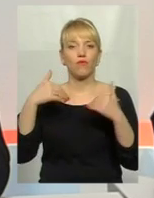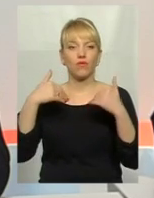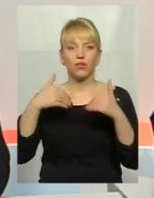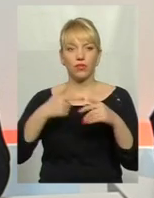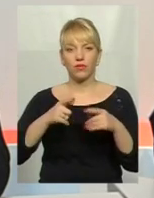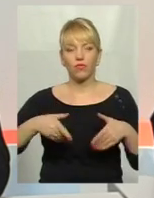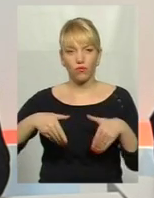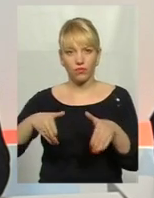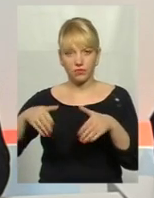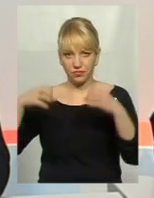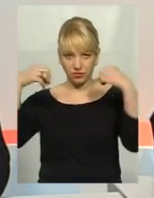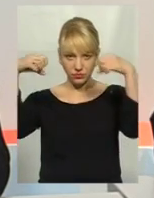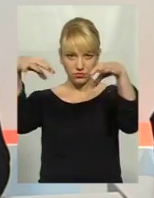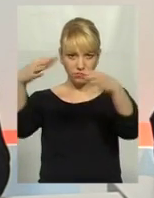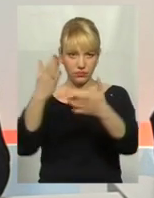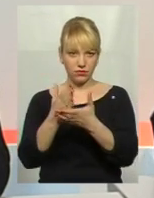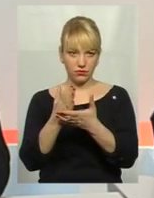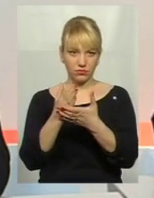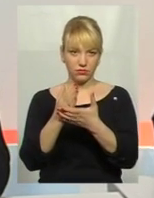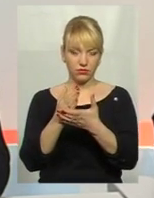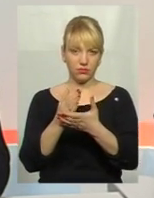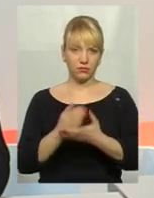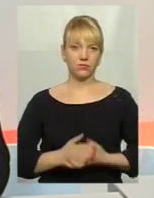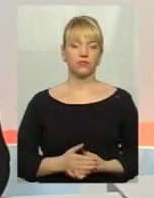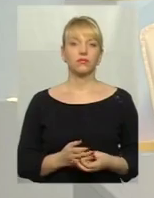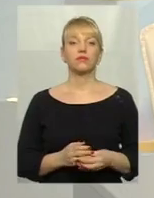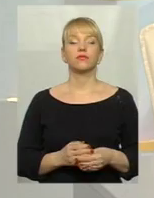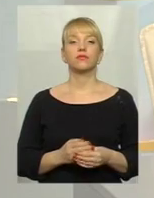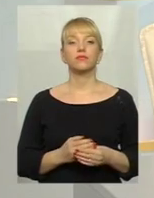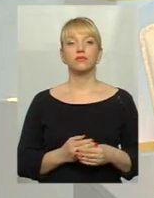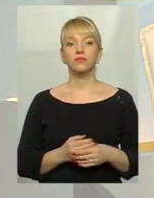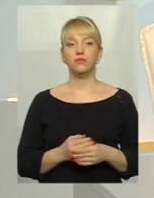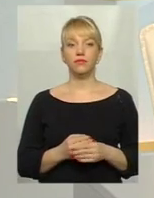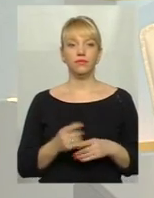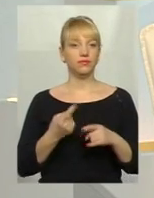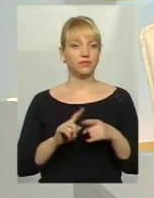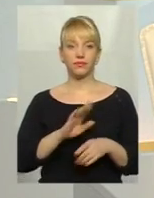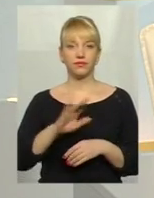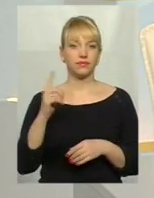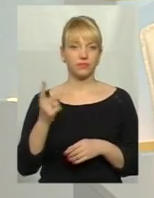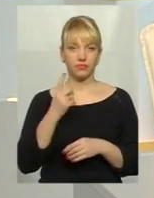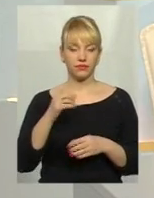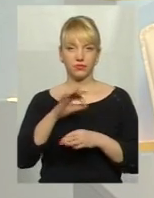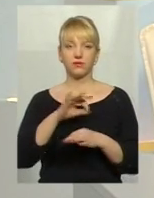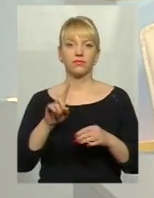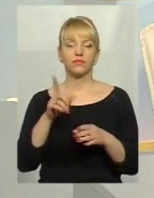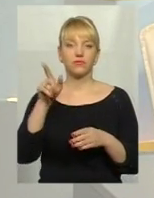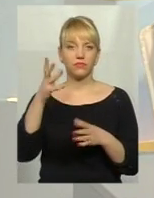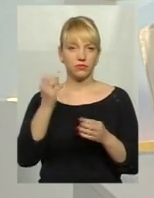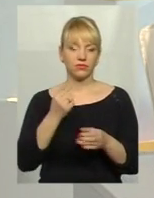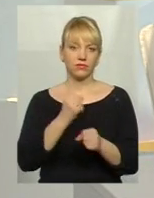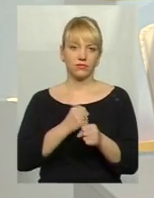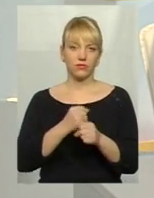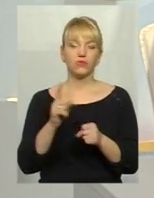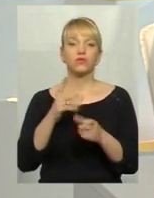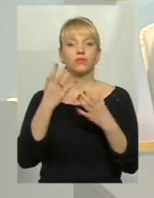незалежності вперше засвітилися деякі населені пункти. Тому... До речі, і це не єдиний проєкт, який там реалізований. Що ще